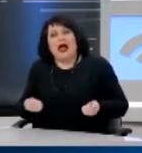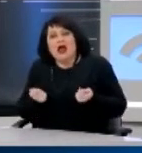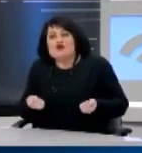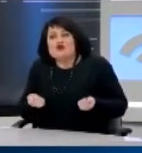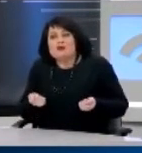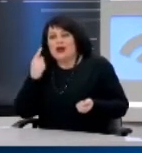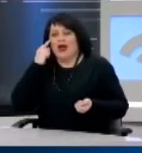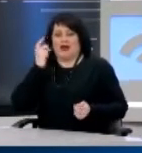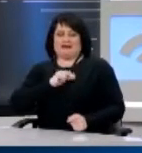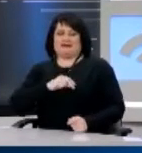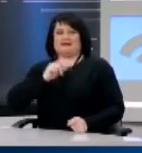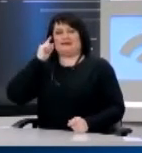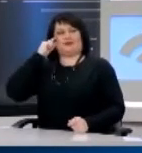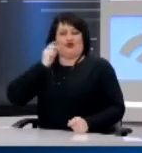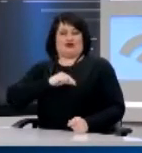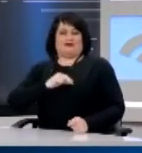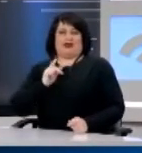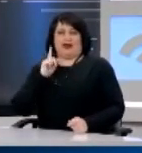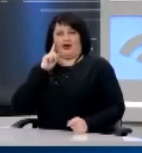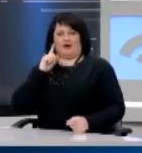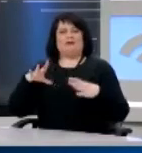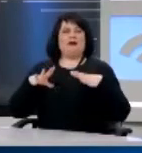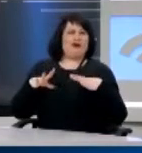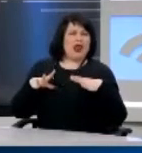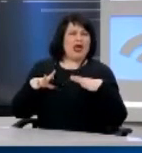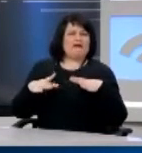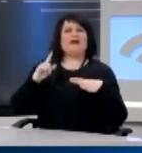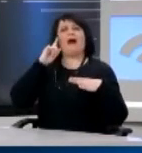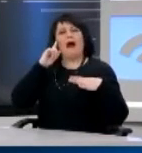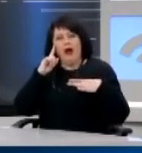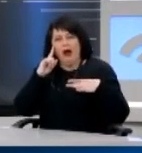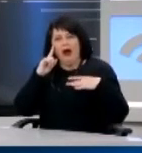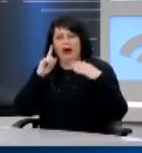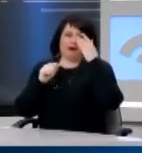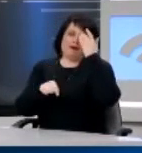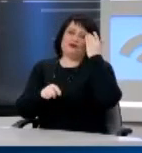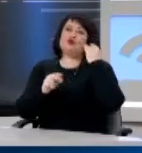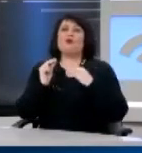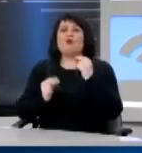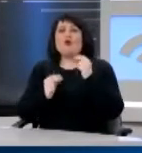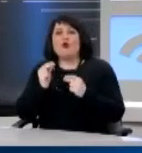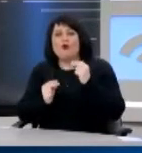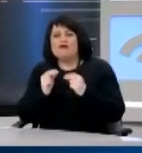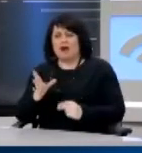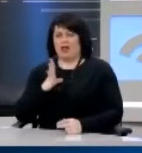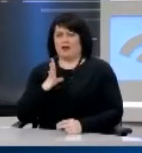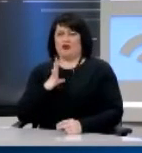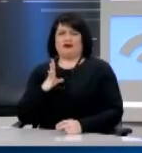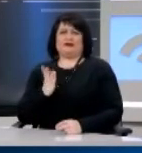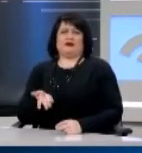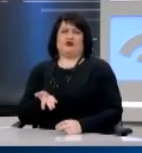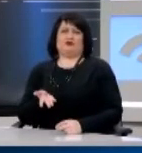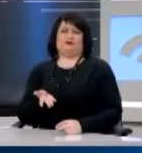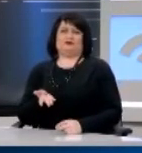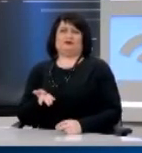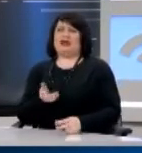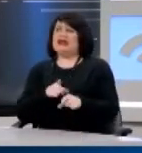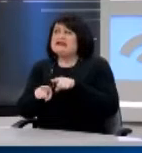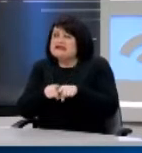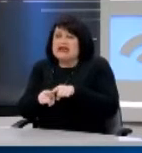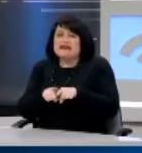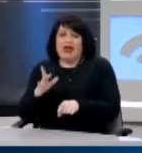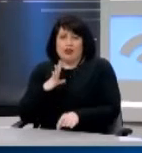πρόβλημα ανθρωπιστικής διάστασης, ανθρωπιάς δηλαδή να το πω απλά, αλλά και με ένα πρόβλημα που αφορά το μέλλον της